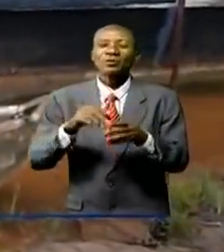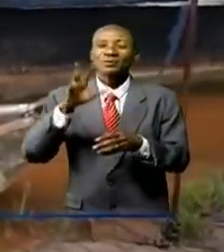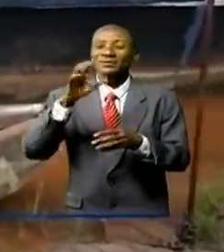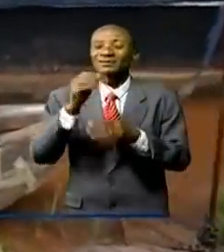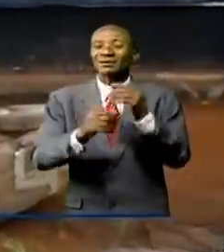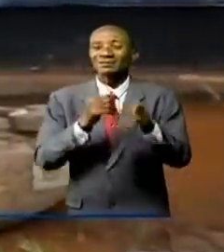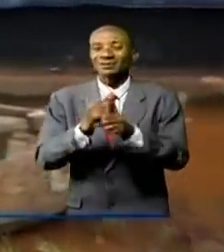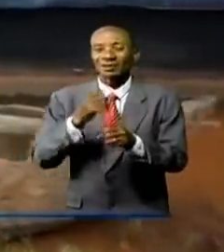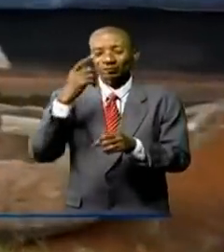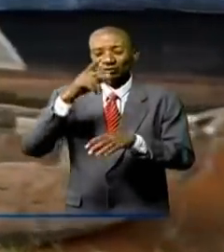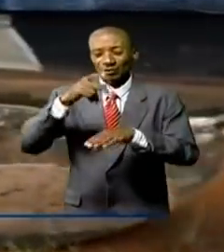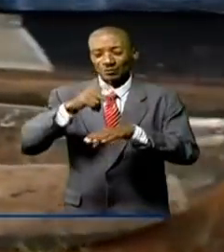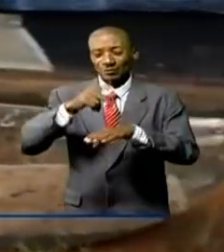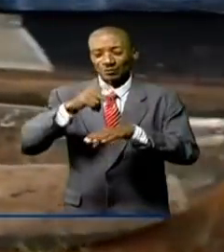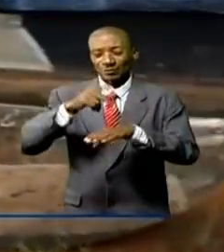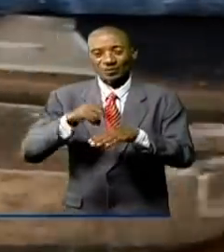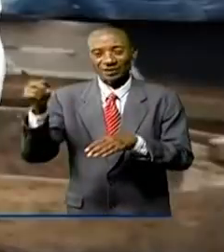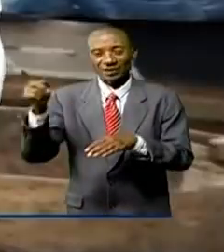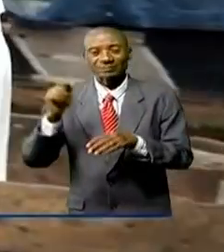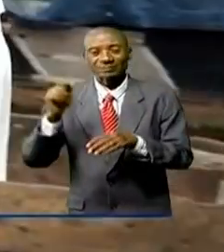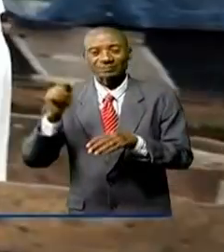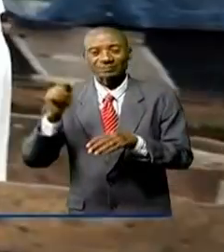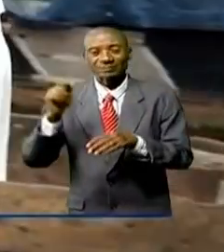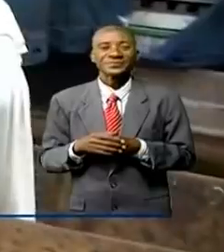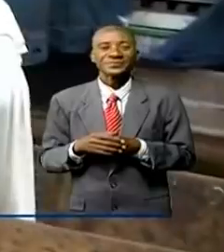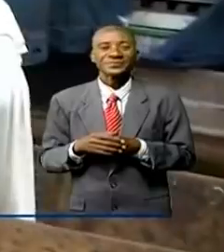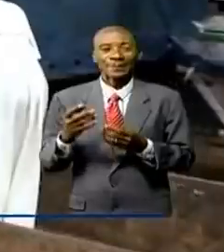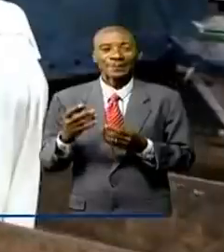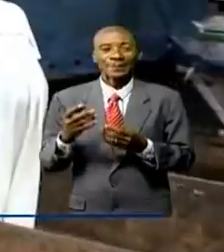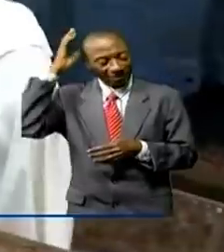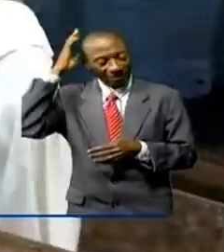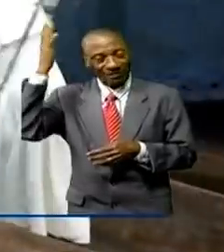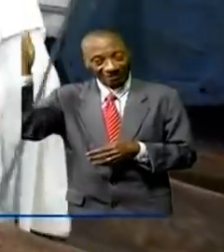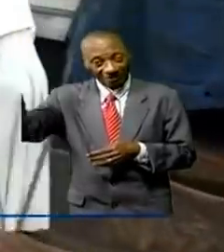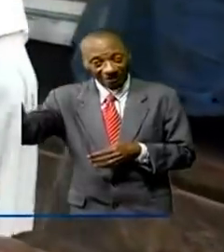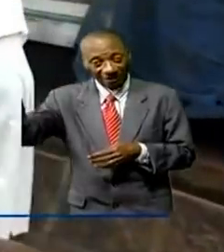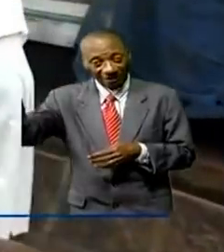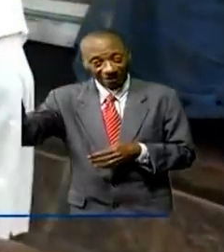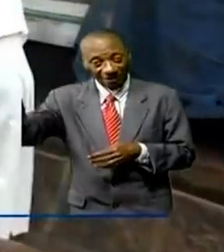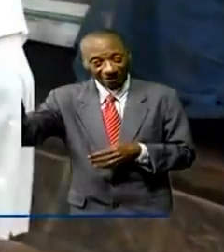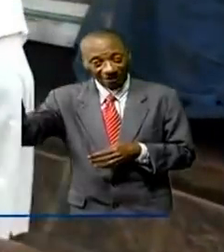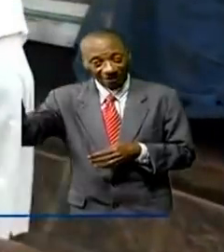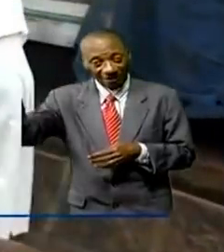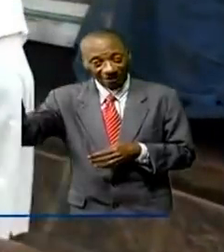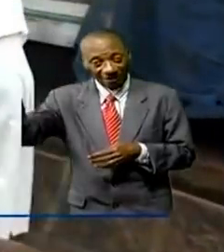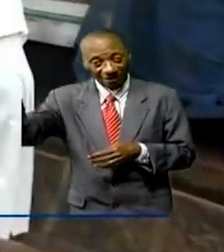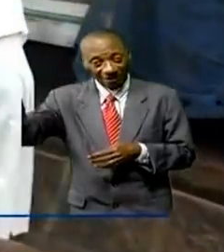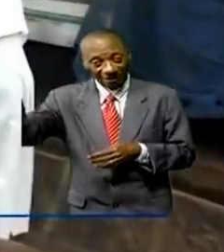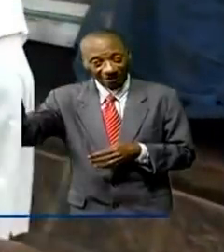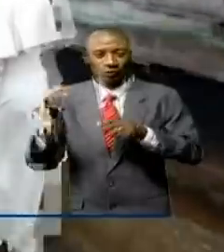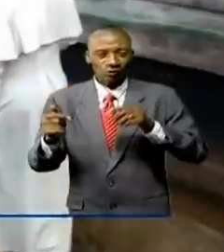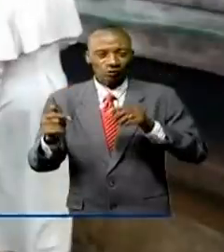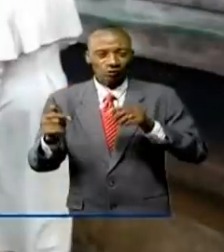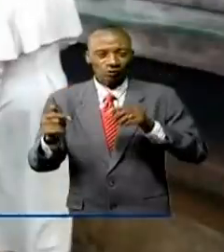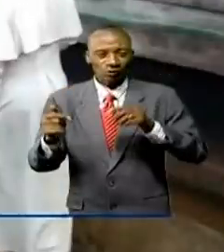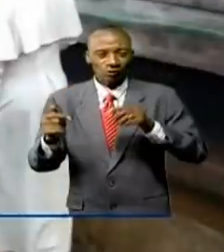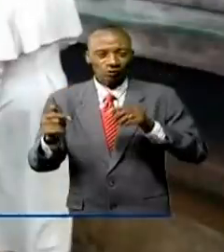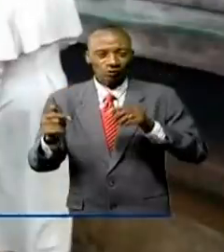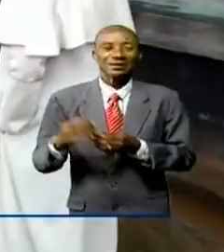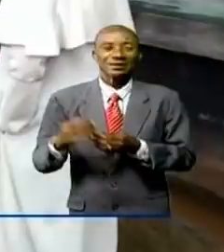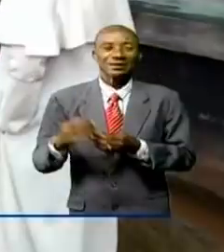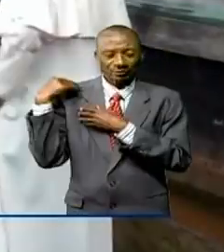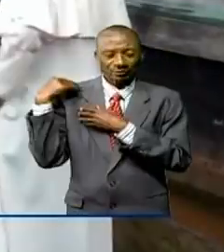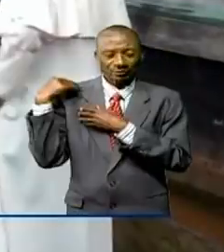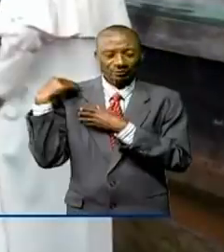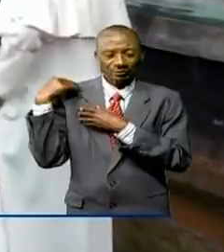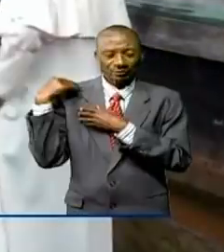secrétaire chancelier, accompagné de l'abbé professeur Nkaï et une trentaine de prêtres religieux et religieuses du diocèse d'Idiofa ont